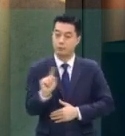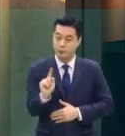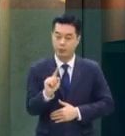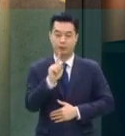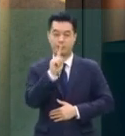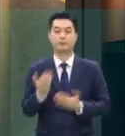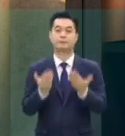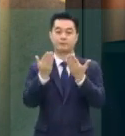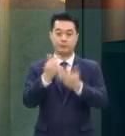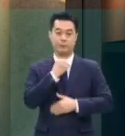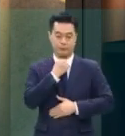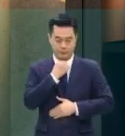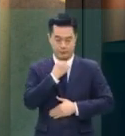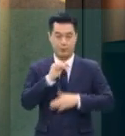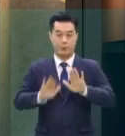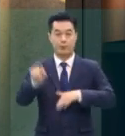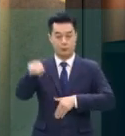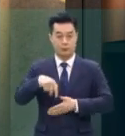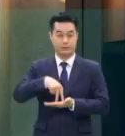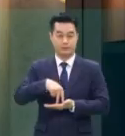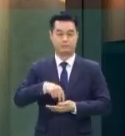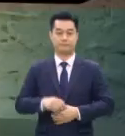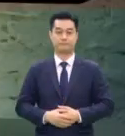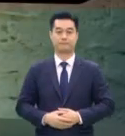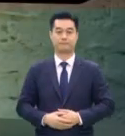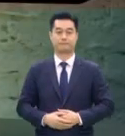말씀드리려고 이 자리에 섰습니다